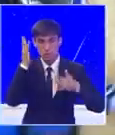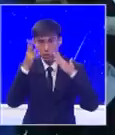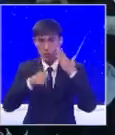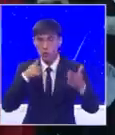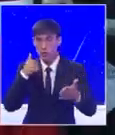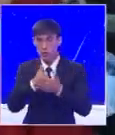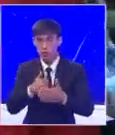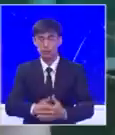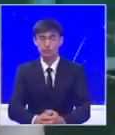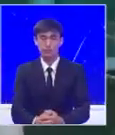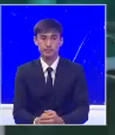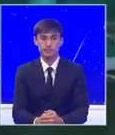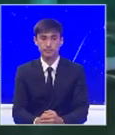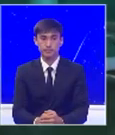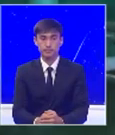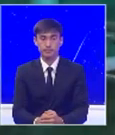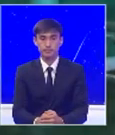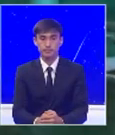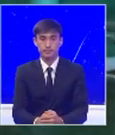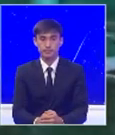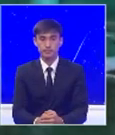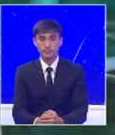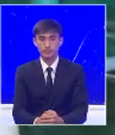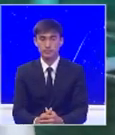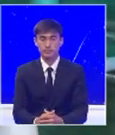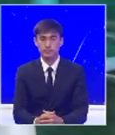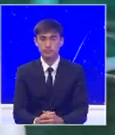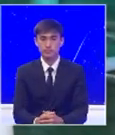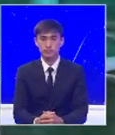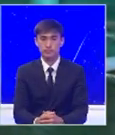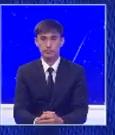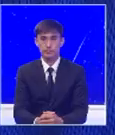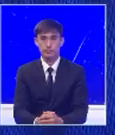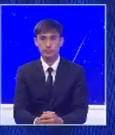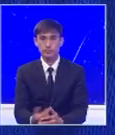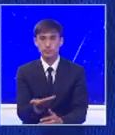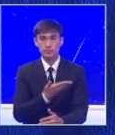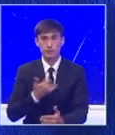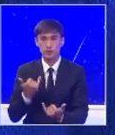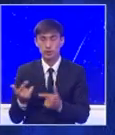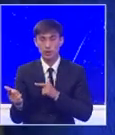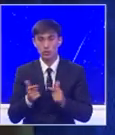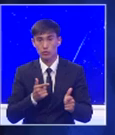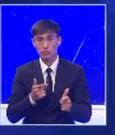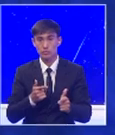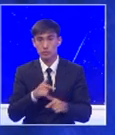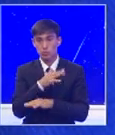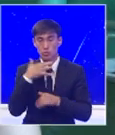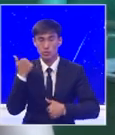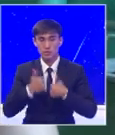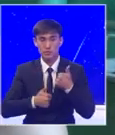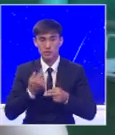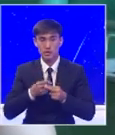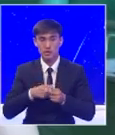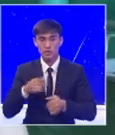достичь. Мы сейчас готовимся ко многим соревнованиям.